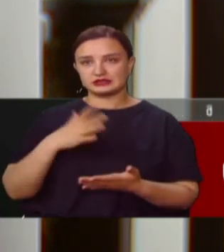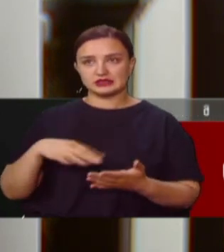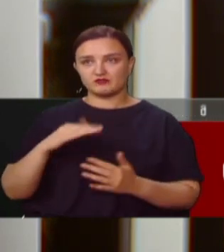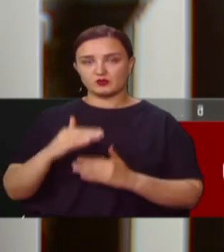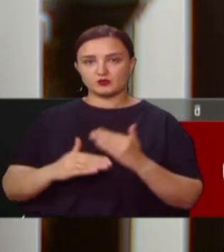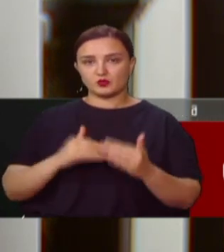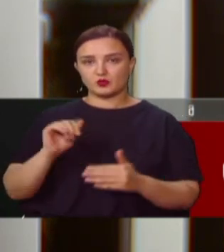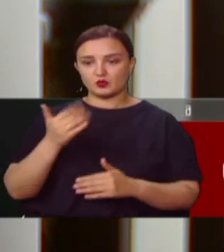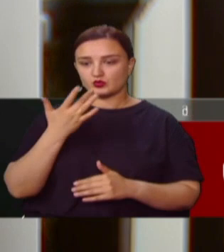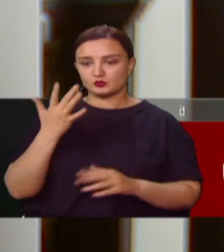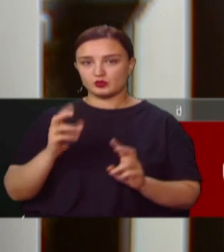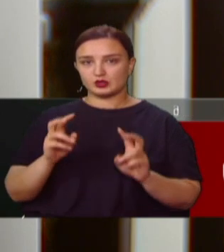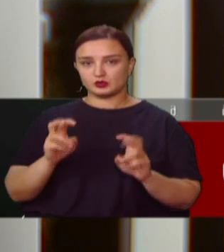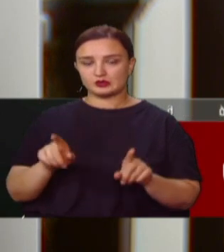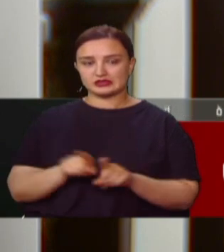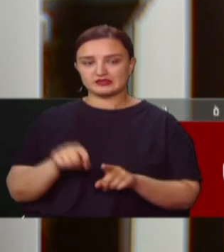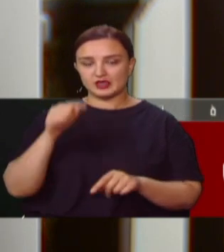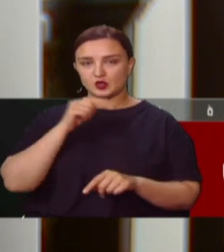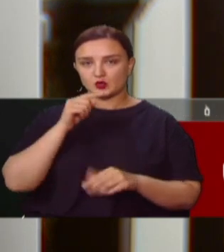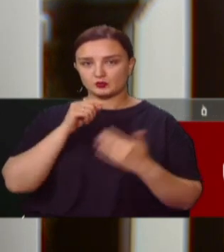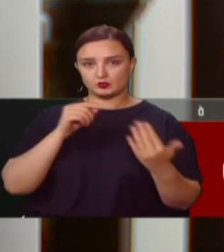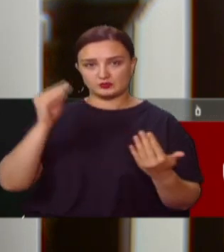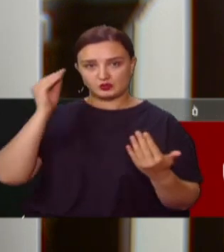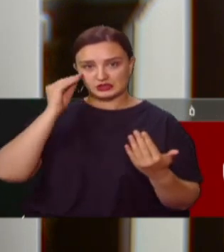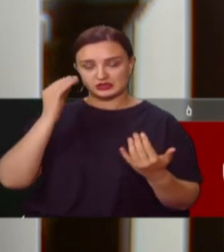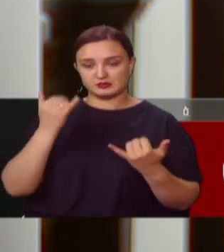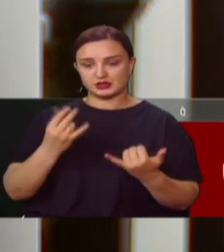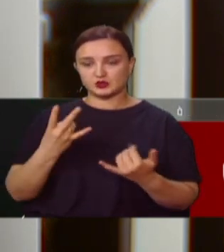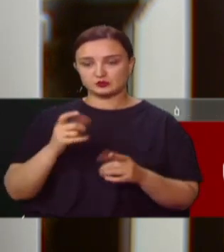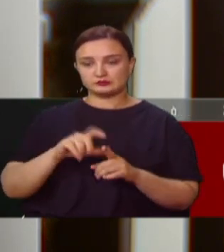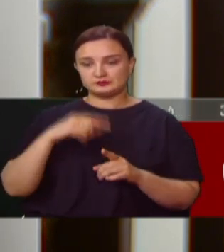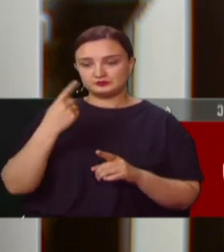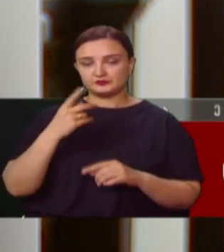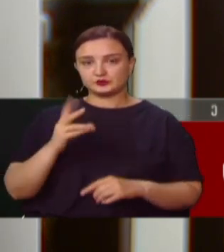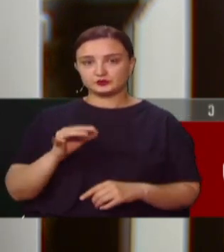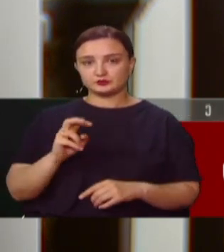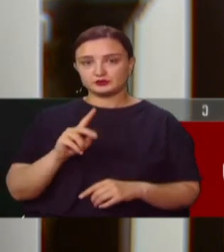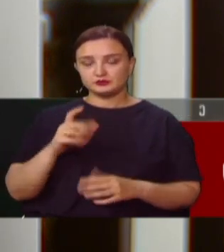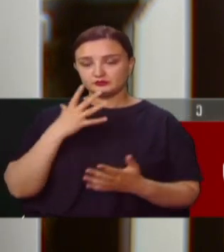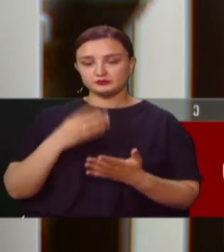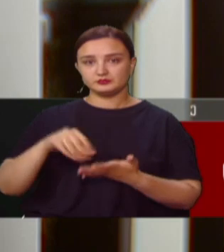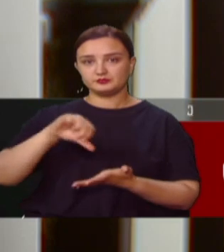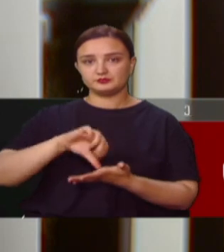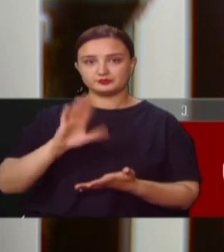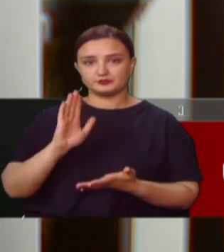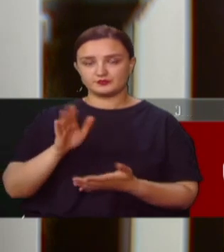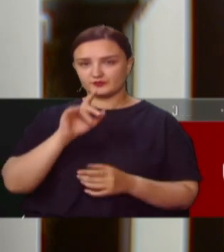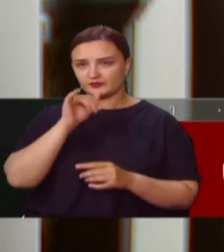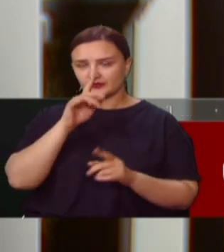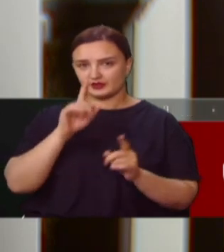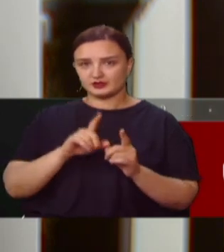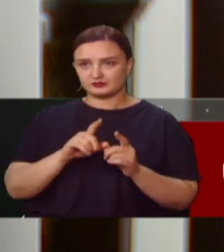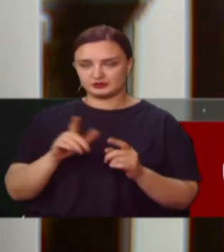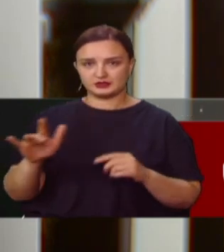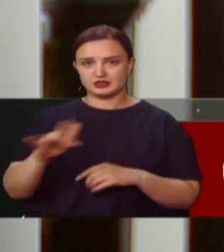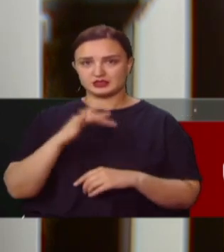როგორც პოლიტიკური, ასევე ეკონომიკური თვალსაზრისით. დღეს უნდა ითქვას, რომ ირაკლი კობახიძეს საკუთარი გამოსვლა მოუწევს თითქმის ცარიელ